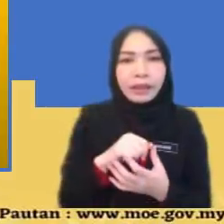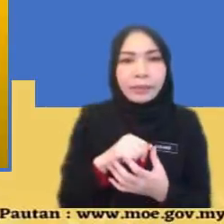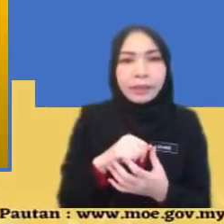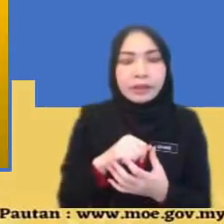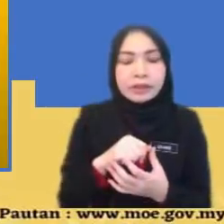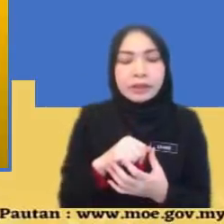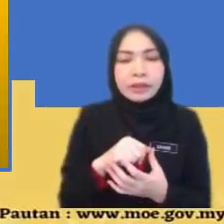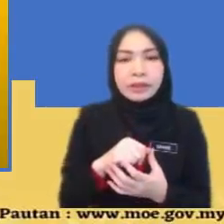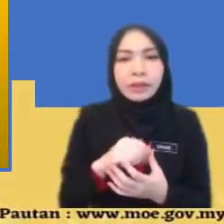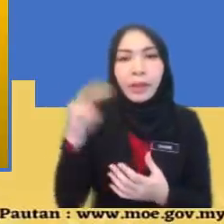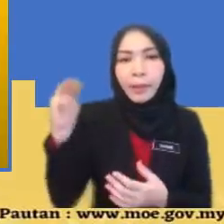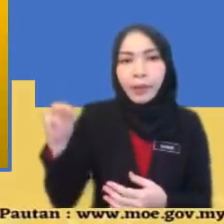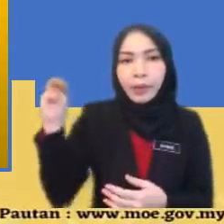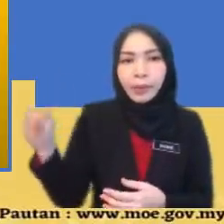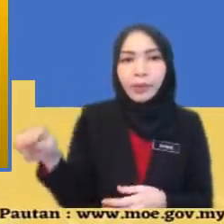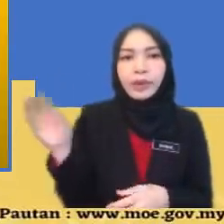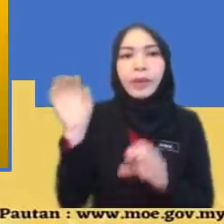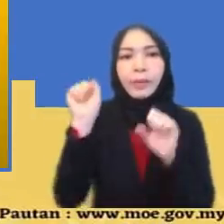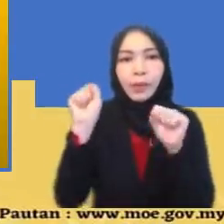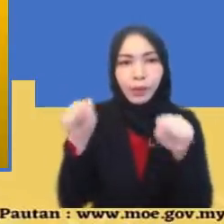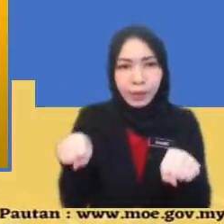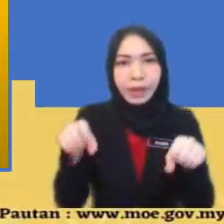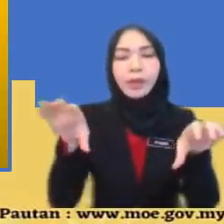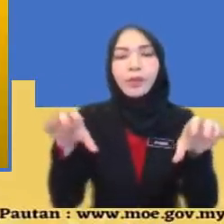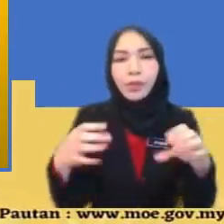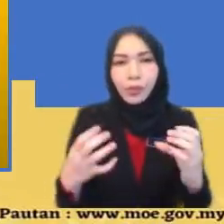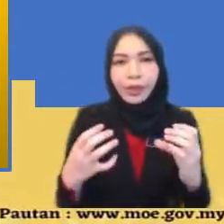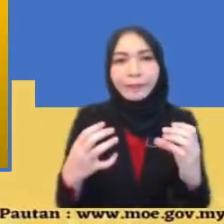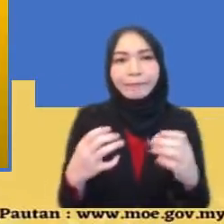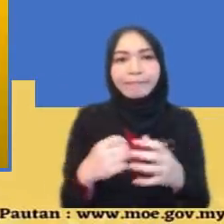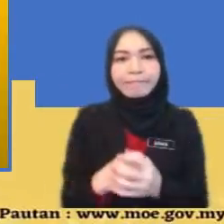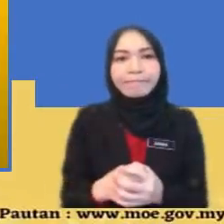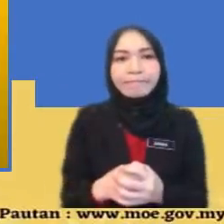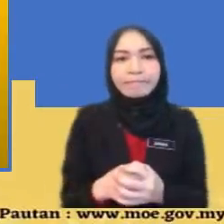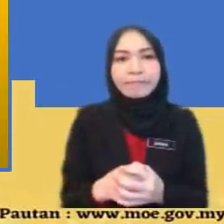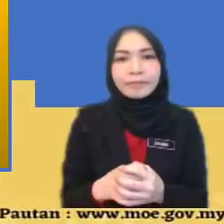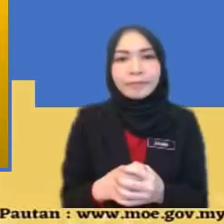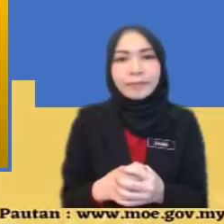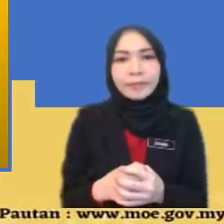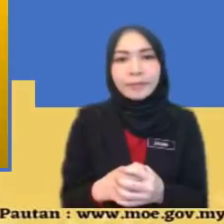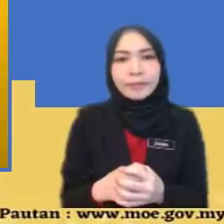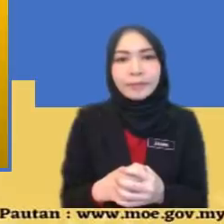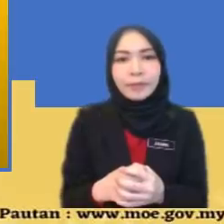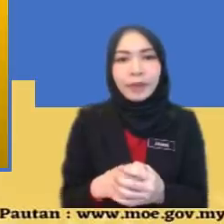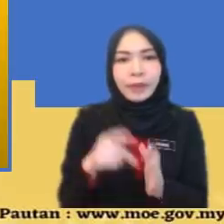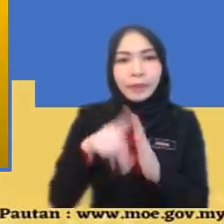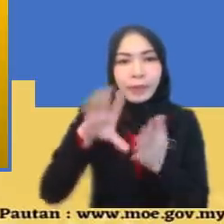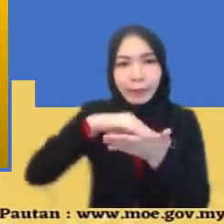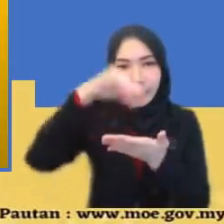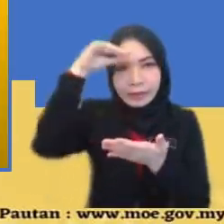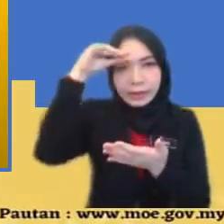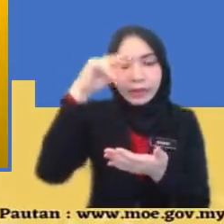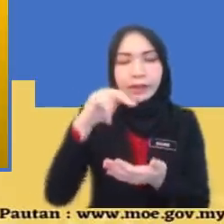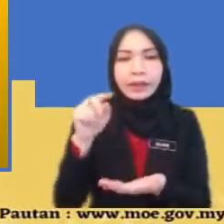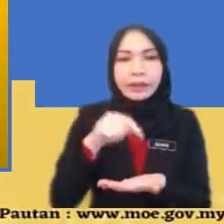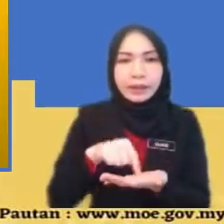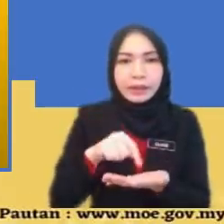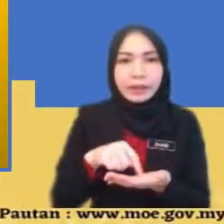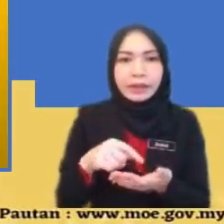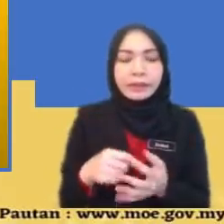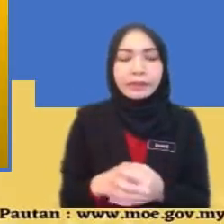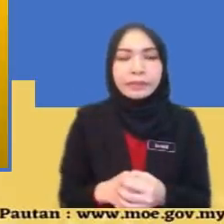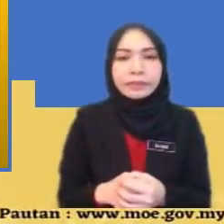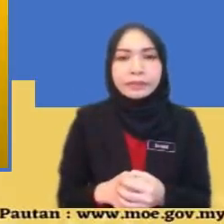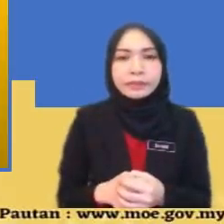kandungan kliklm yang dihasilkan dalam tempoh yang ditetapkan melalui strategi 2 Pit kandungan